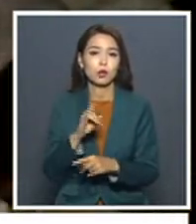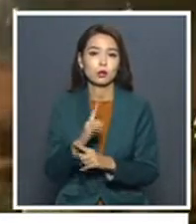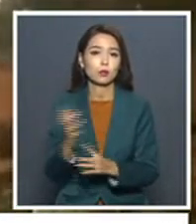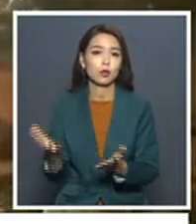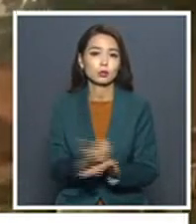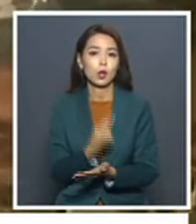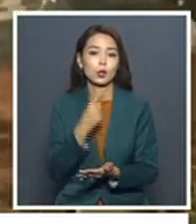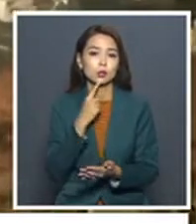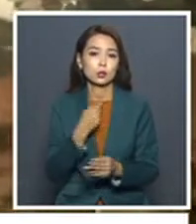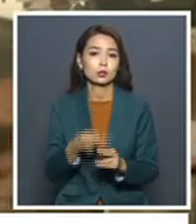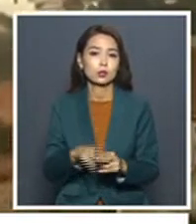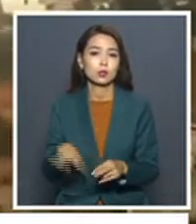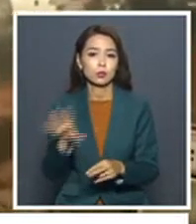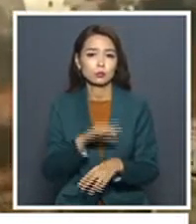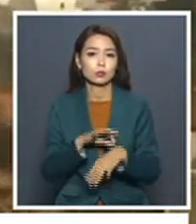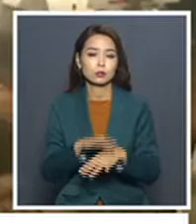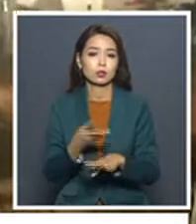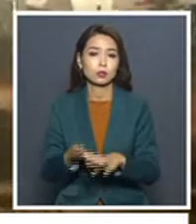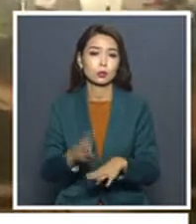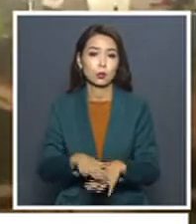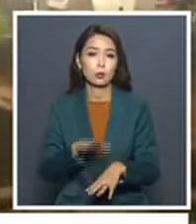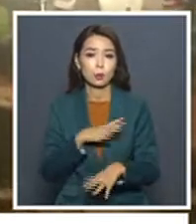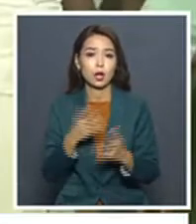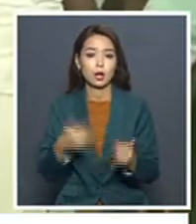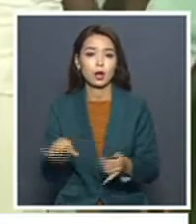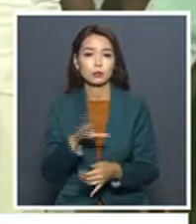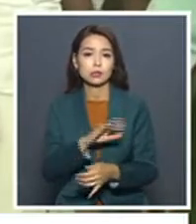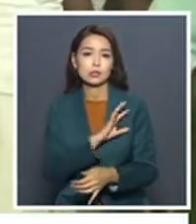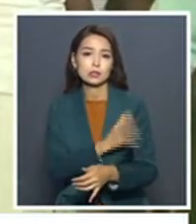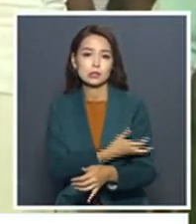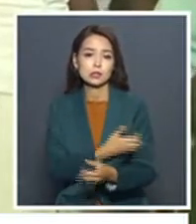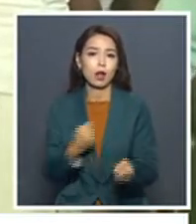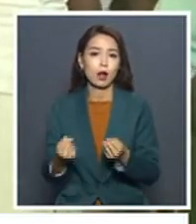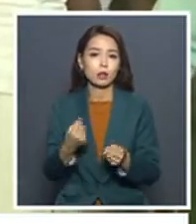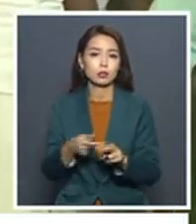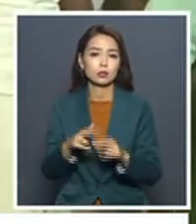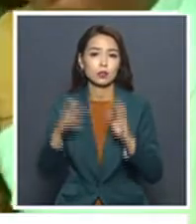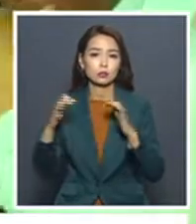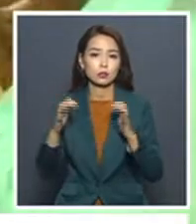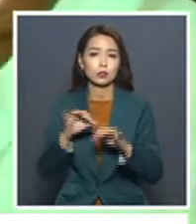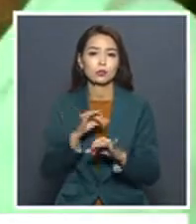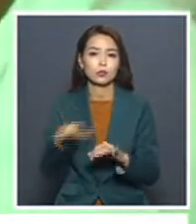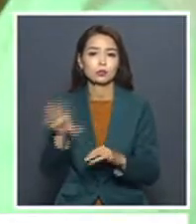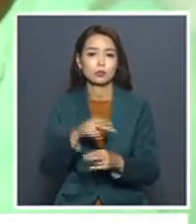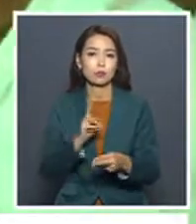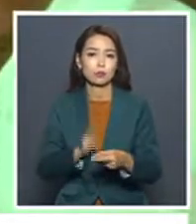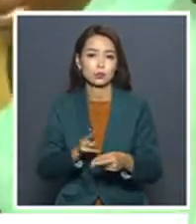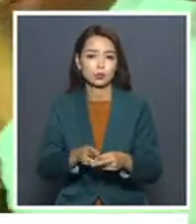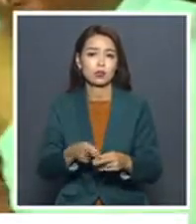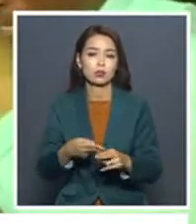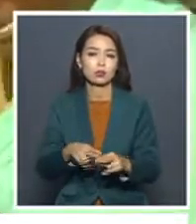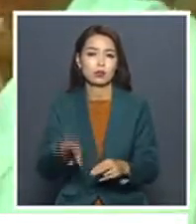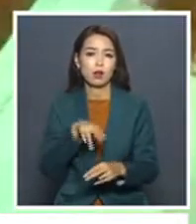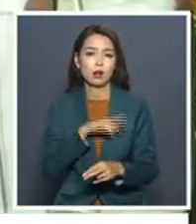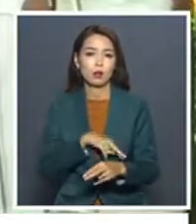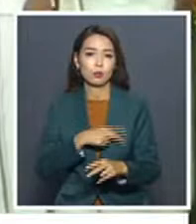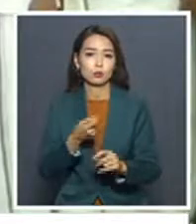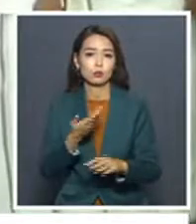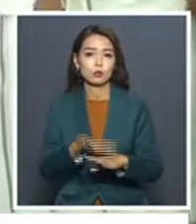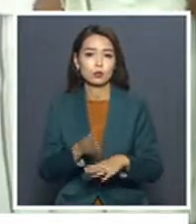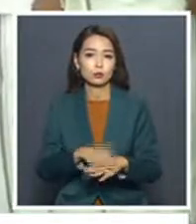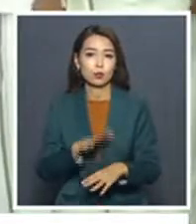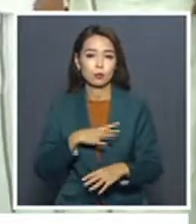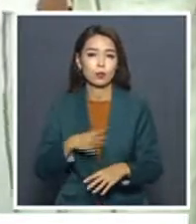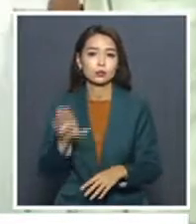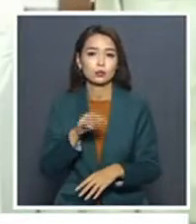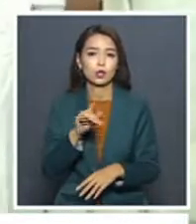шығару үшін ауқымды операция жүргізілген еді. Дегенмен қатты топырақ пен жауын-шашын біршама кедергі келтіріп, жұмысты баяулатты. Баланың денесі